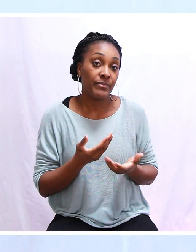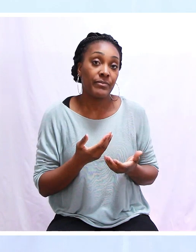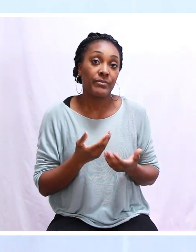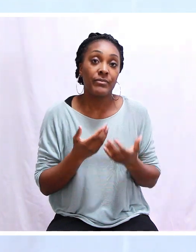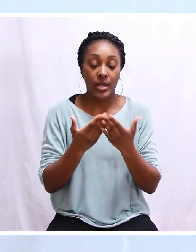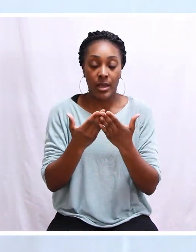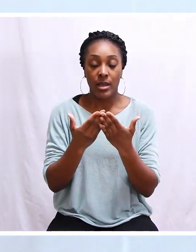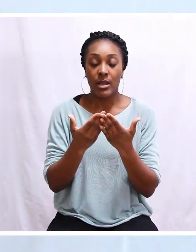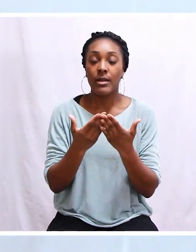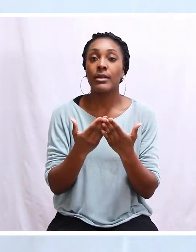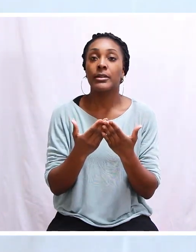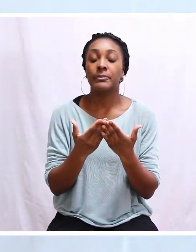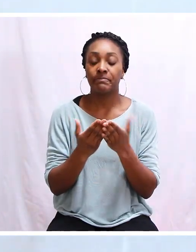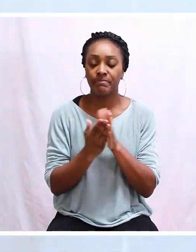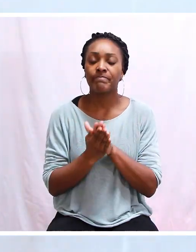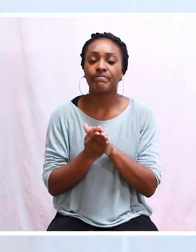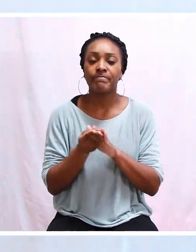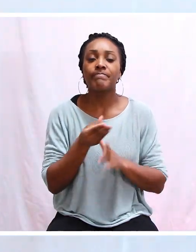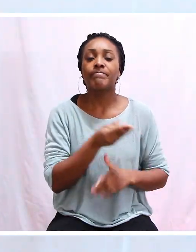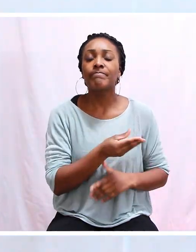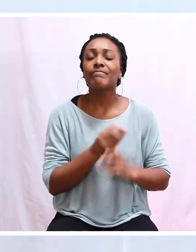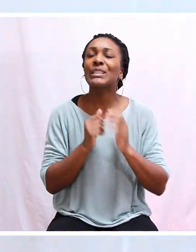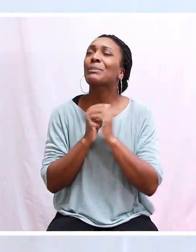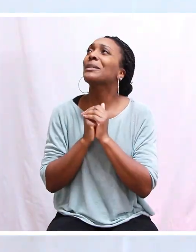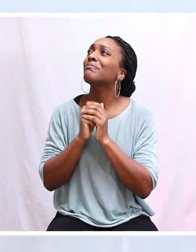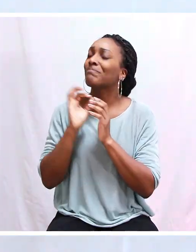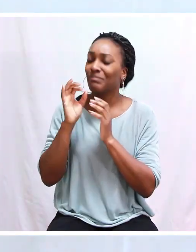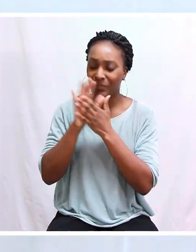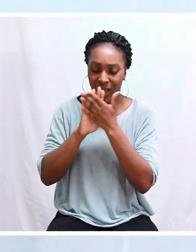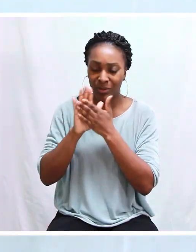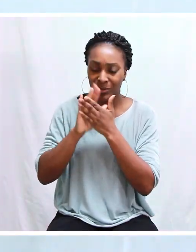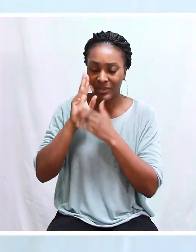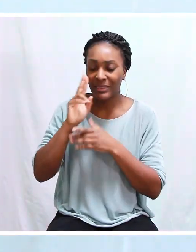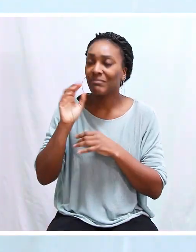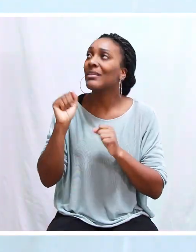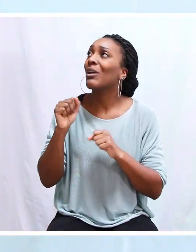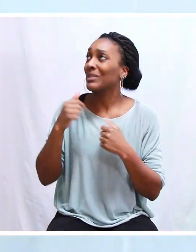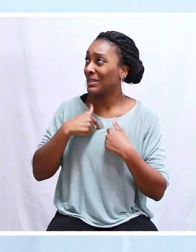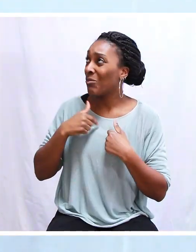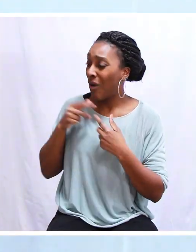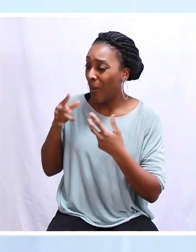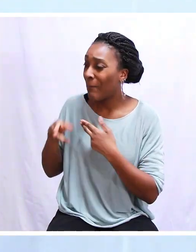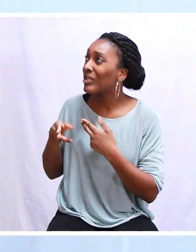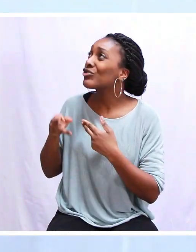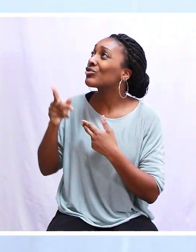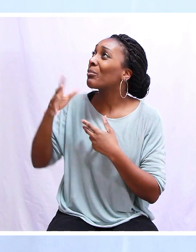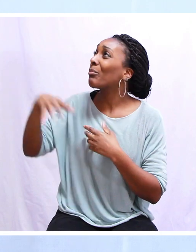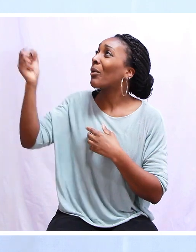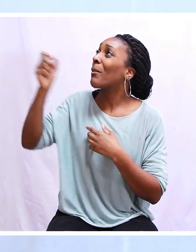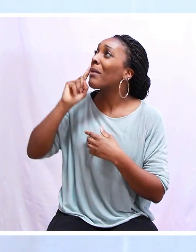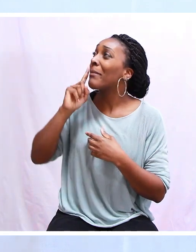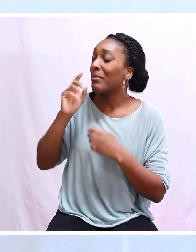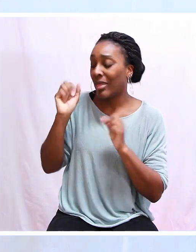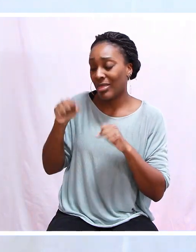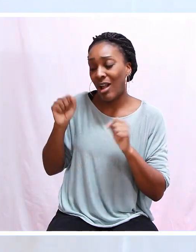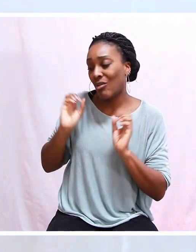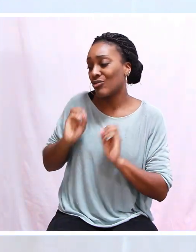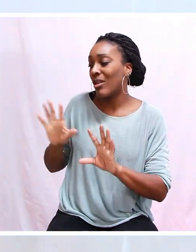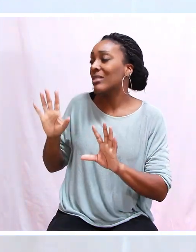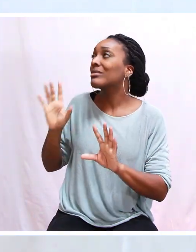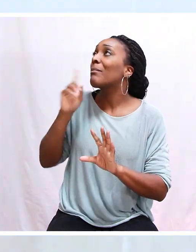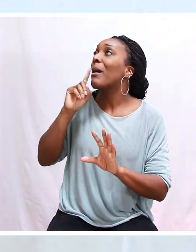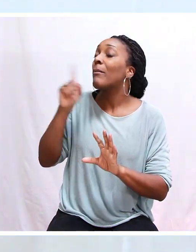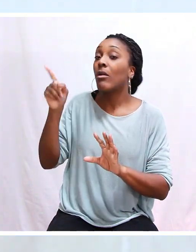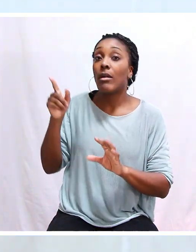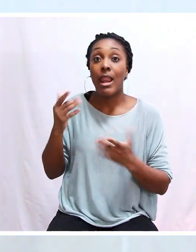Et à ce moment-là, elle dit qu'elle a accepté, qu'elle s'est repentie, elle a dit pardon Seigneur parce que c'est moi qui la garde. Et je veux la relâcher. Et